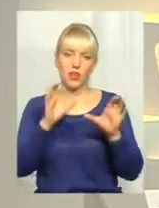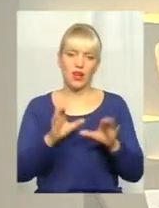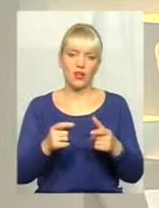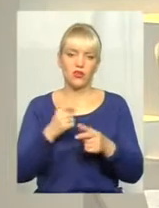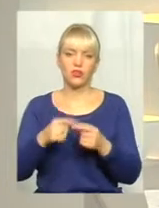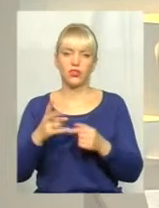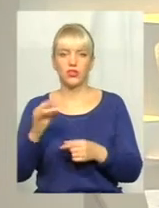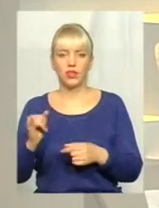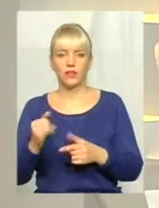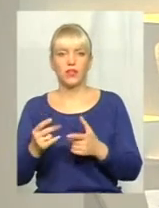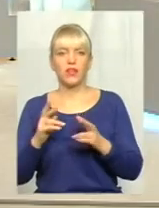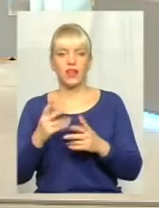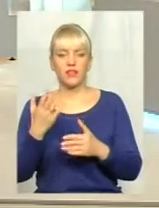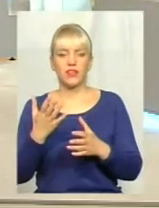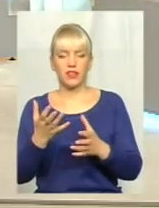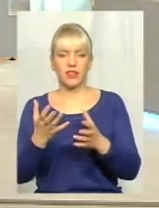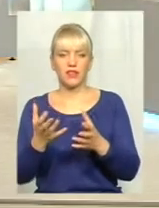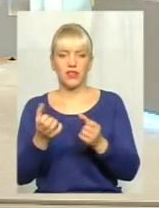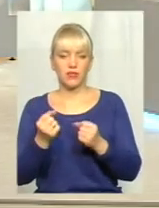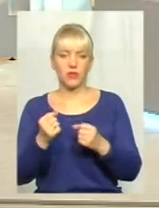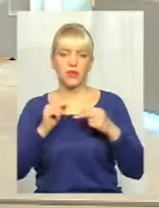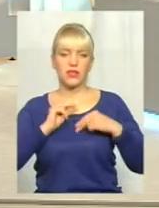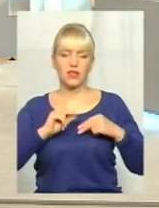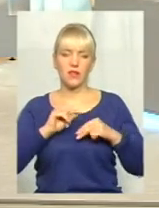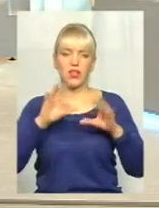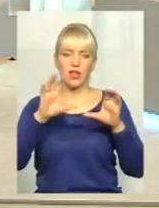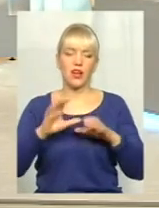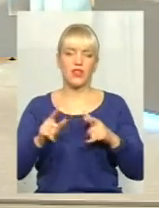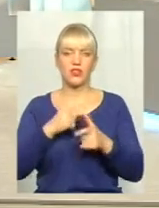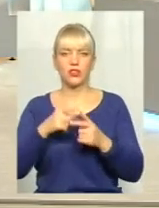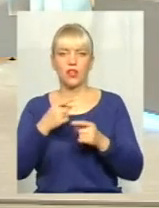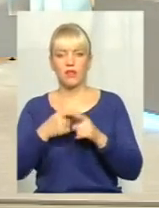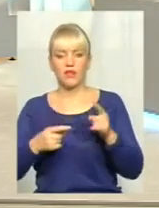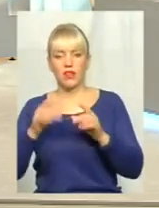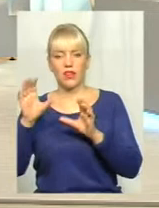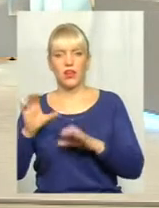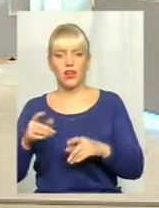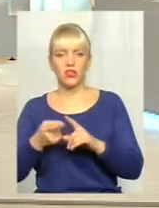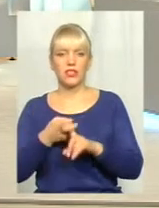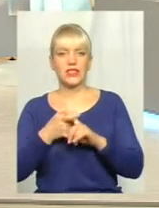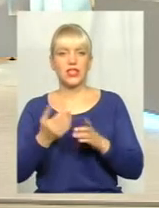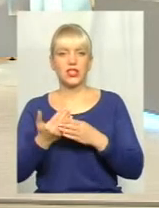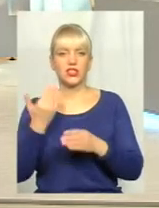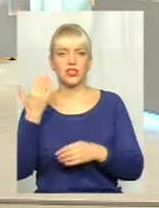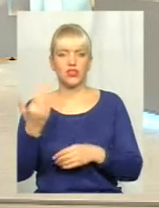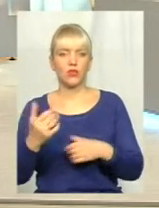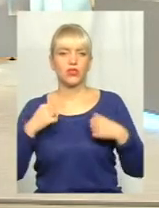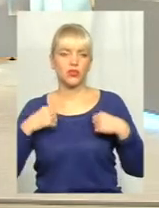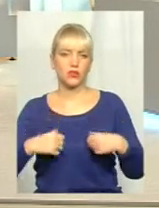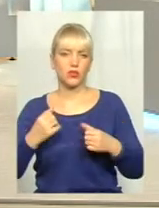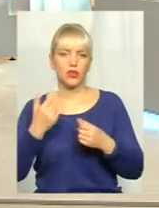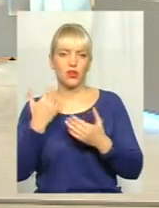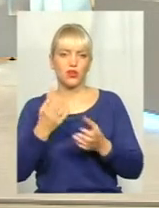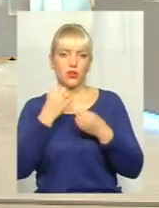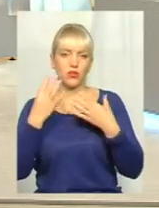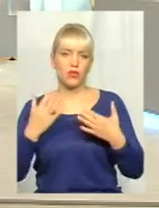того, як він найняв на роботу працівника, легально чи напівлегально, залежить його спокій, його добробут